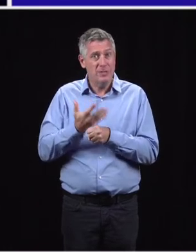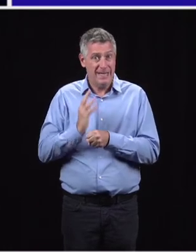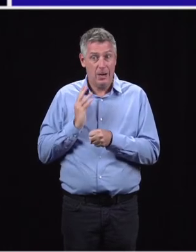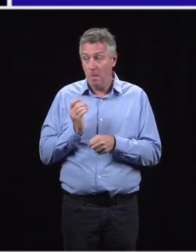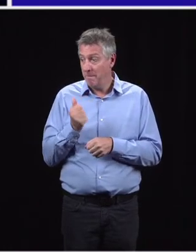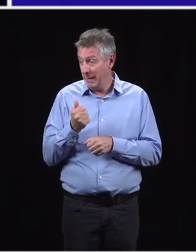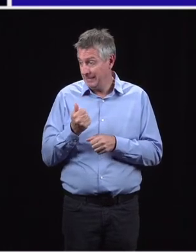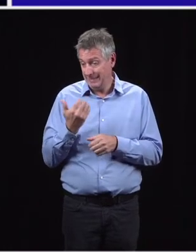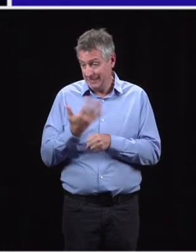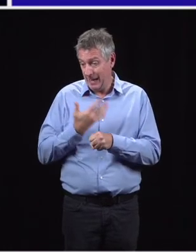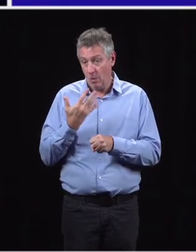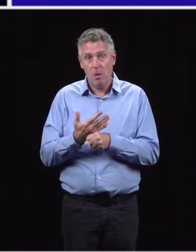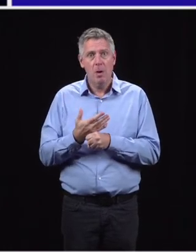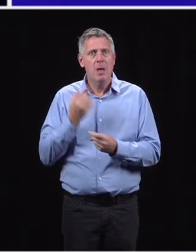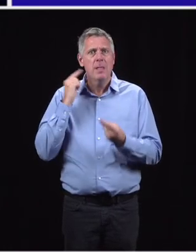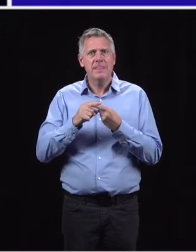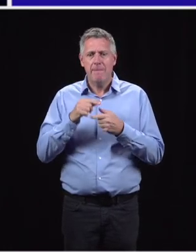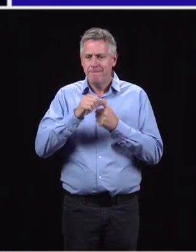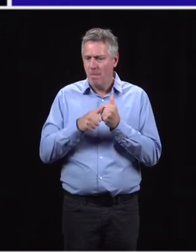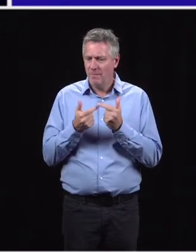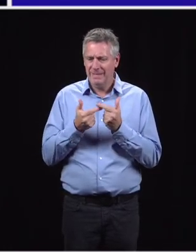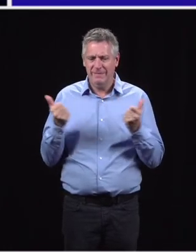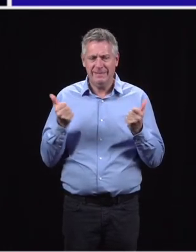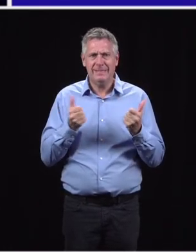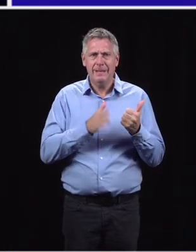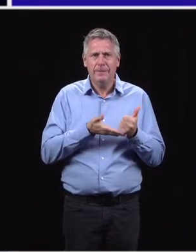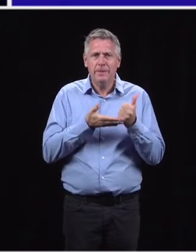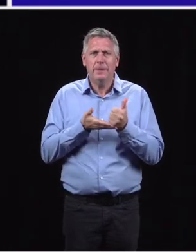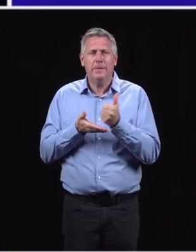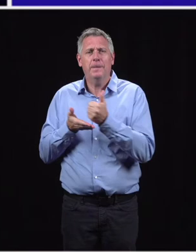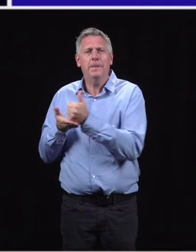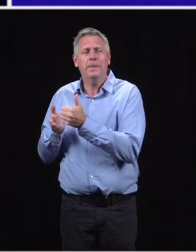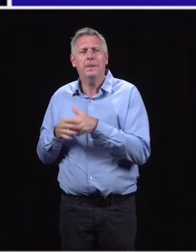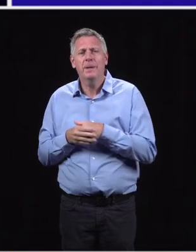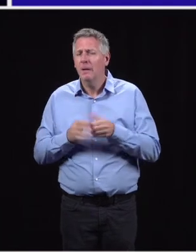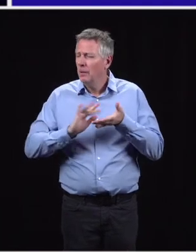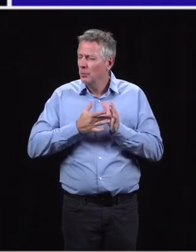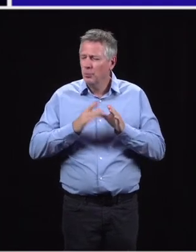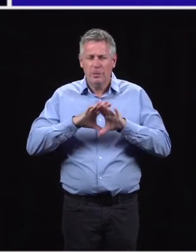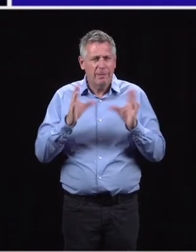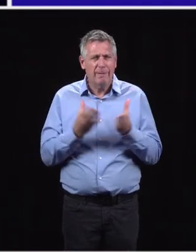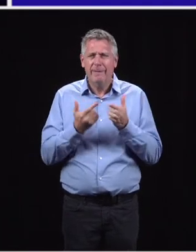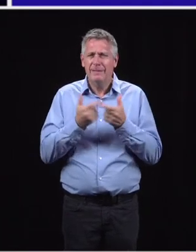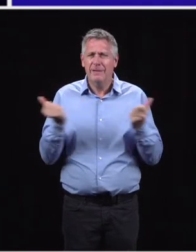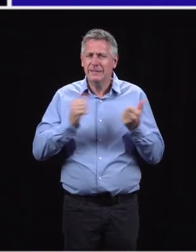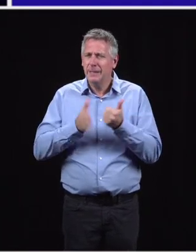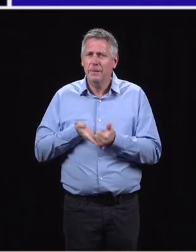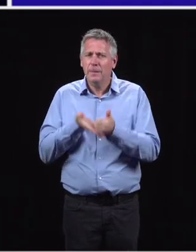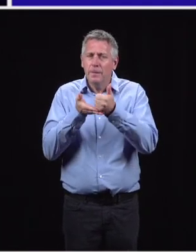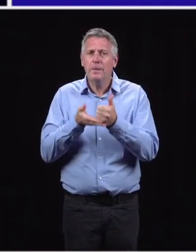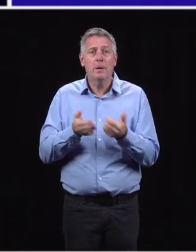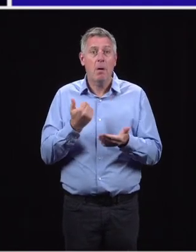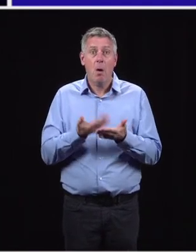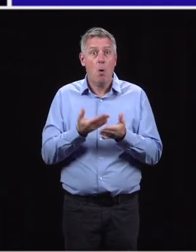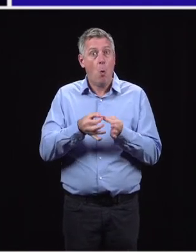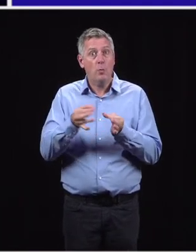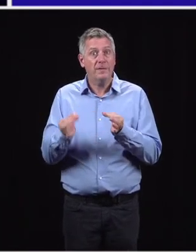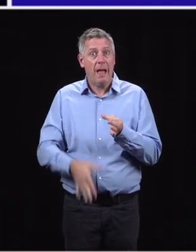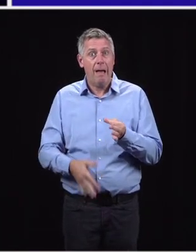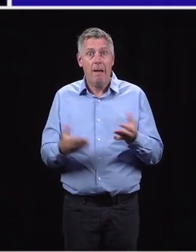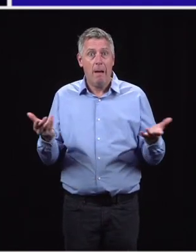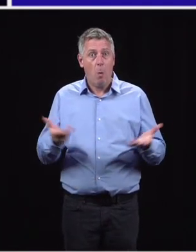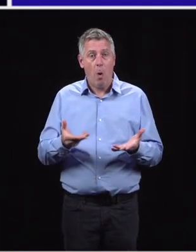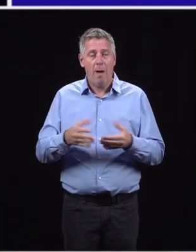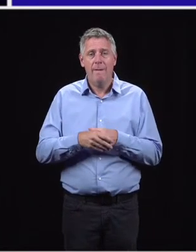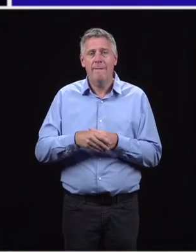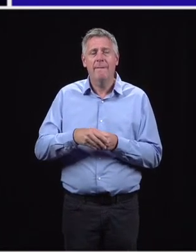la diversité ou plutôt les diversités quelles qu'elles soient en faisant quoi en faisant le constat tout simplement qu'il